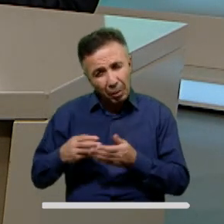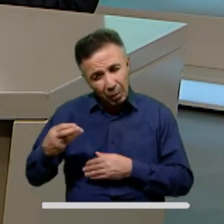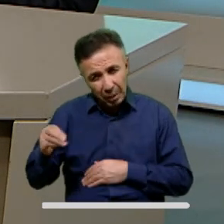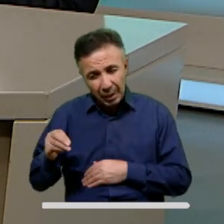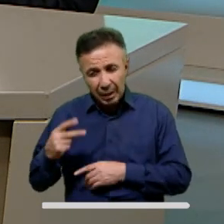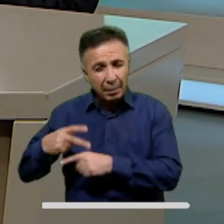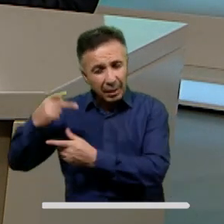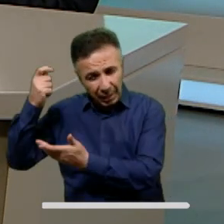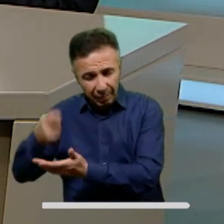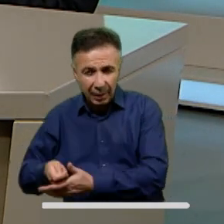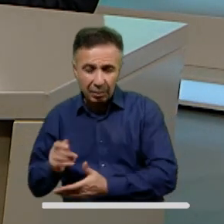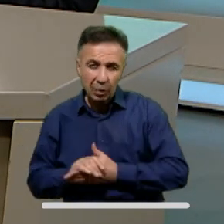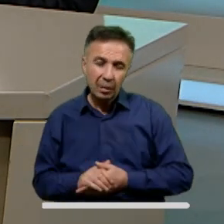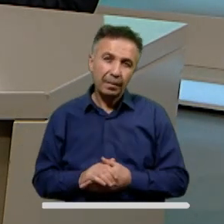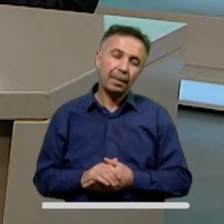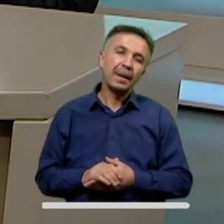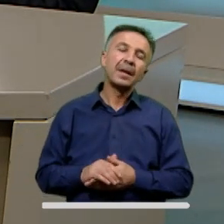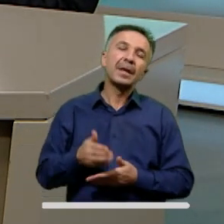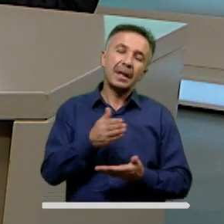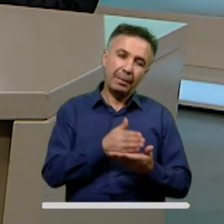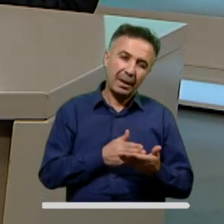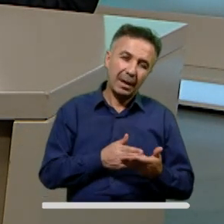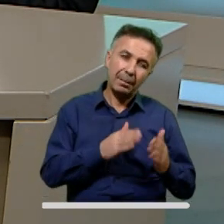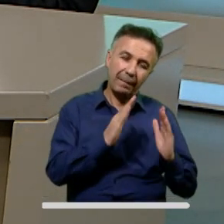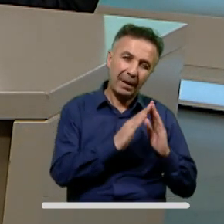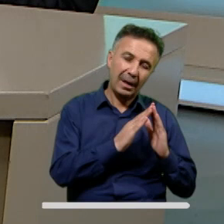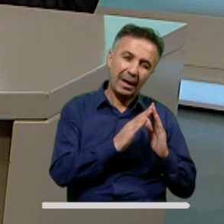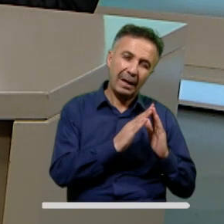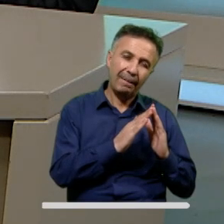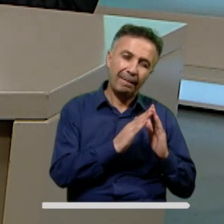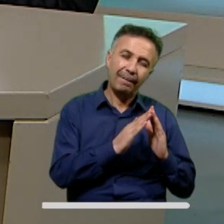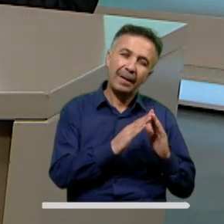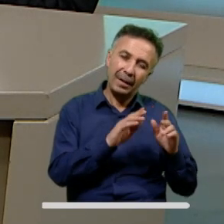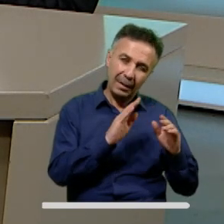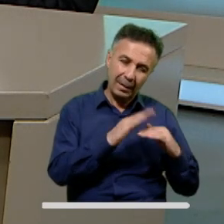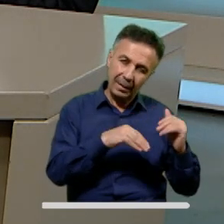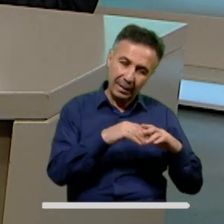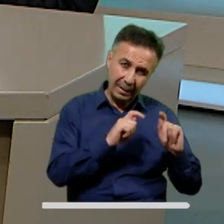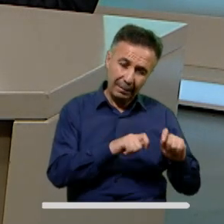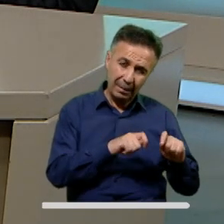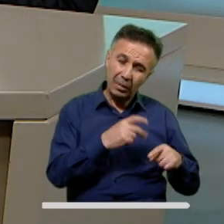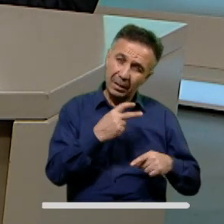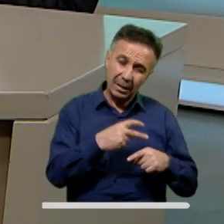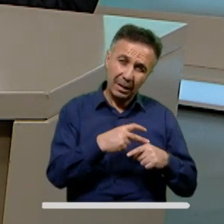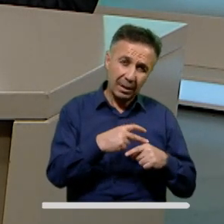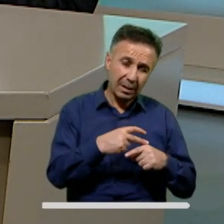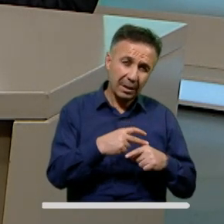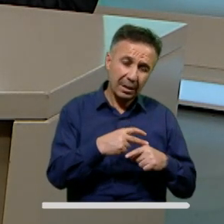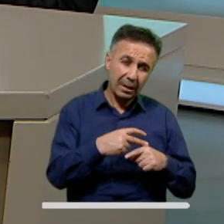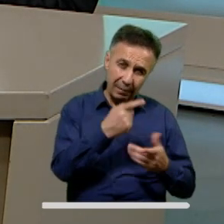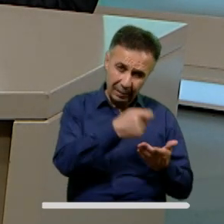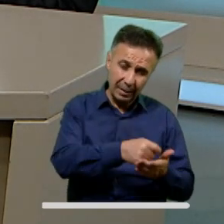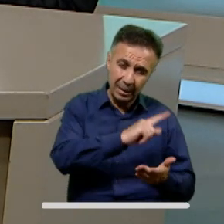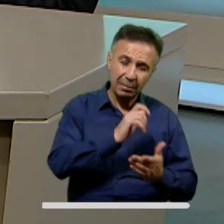Hassas bu konuda benim anladığım kadarıyla. Şimdi üzerinde de bir villa yapılacak. Bunun zekatını vermek durumunda şu mı? Şu an